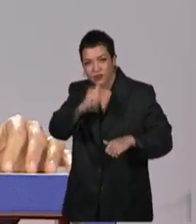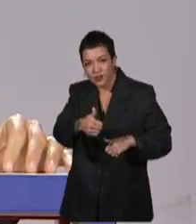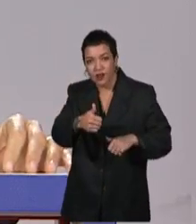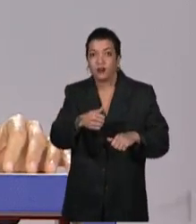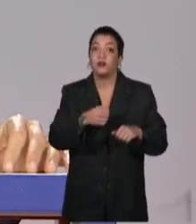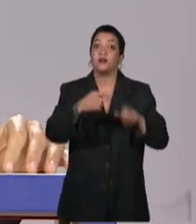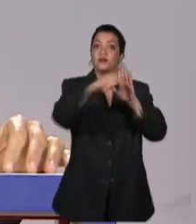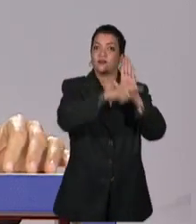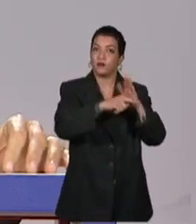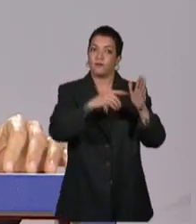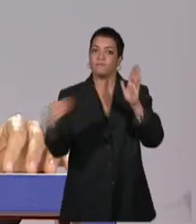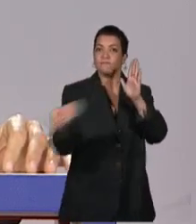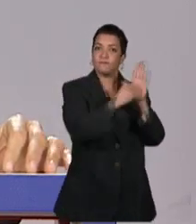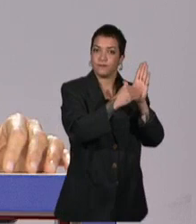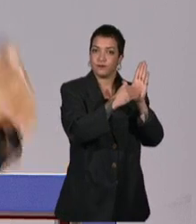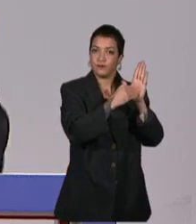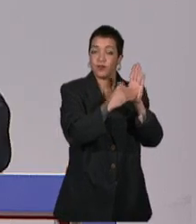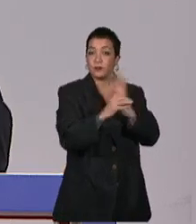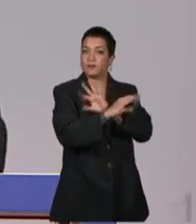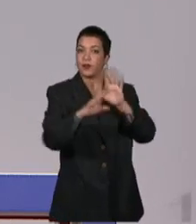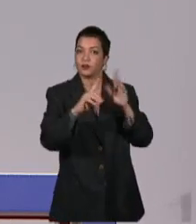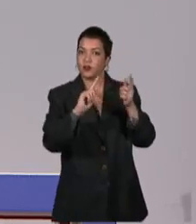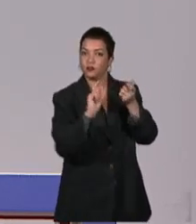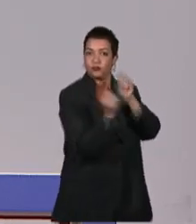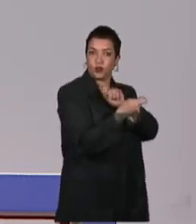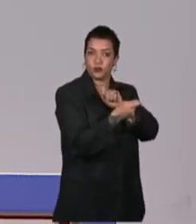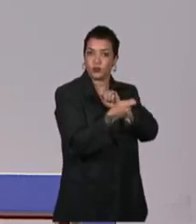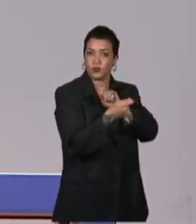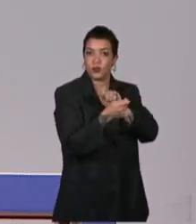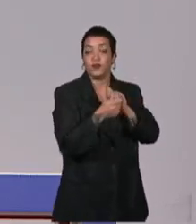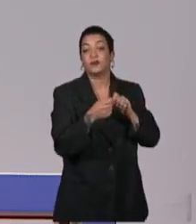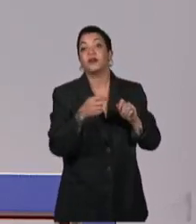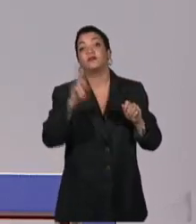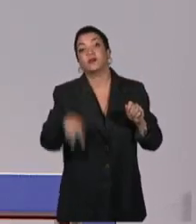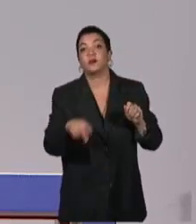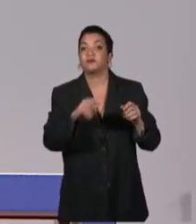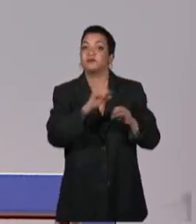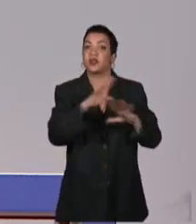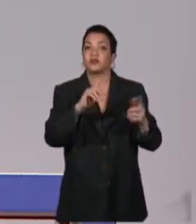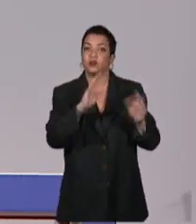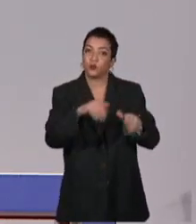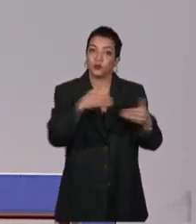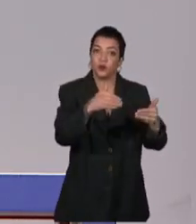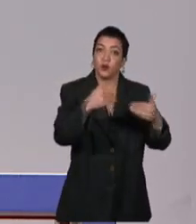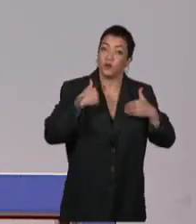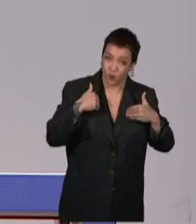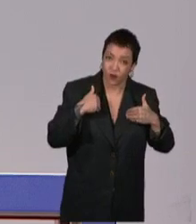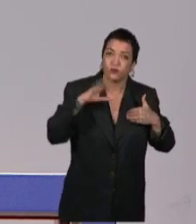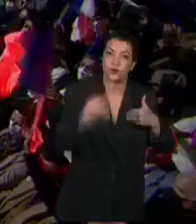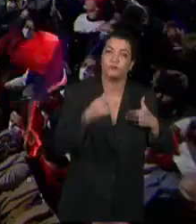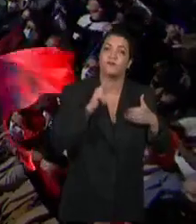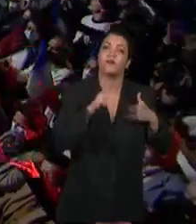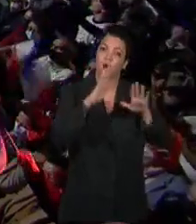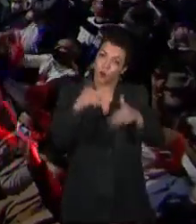dessus, mais personne non plus n'a eu le courage de la poursuivre. Moi, je la poursuivrai.